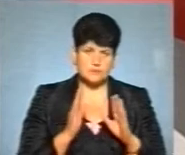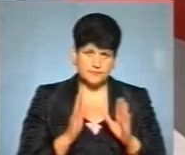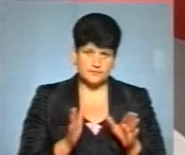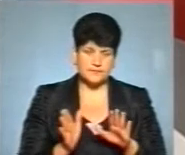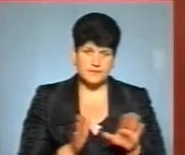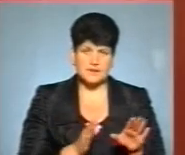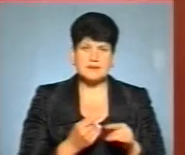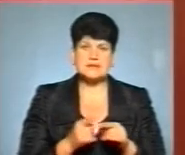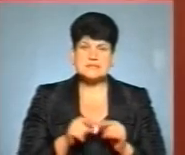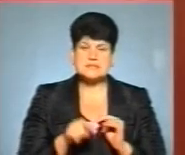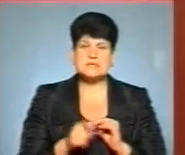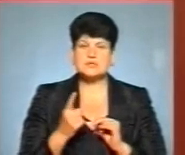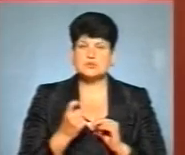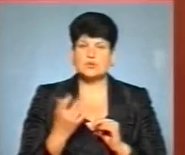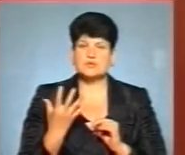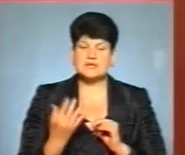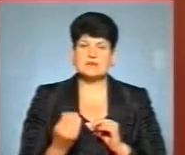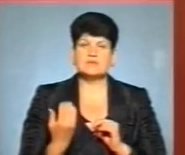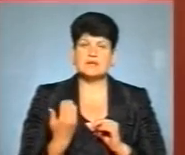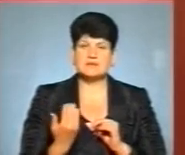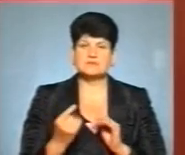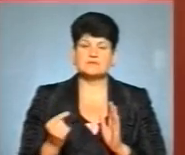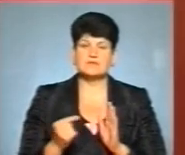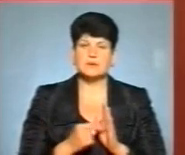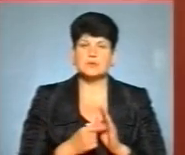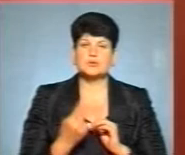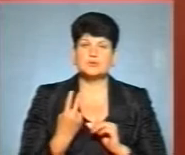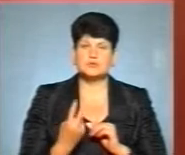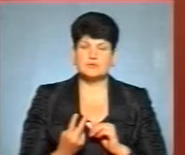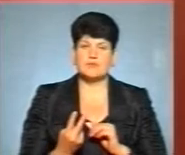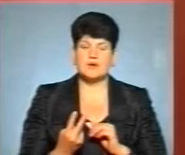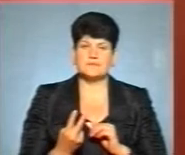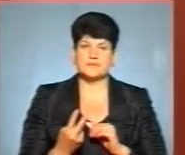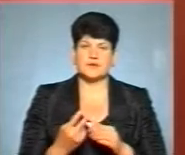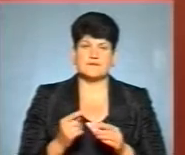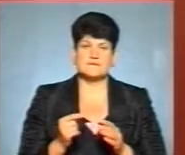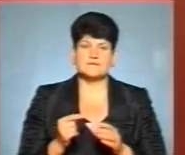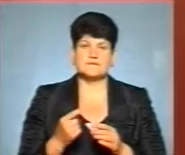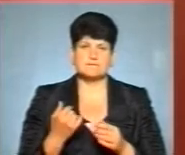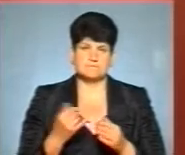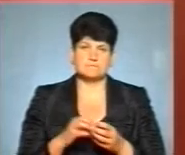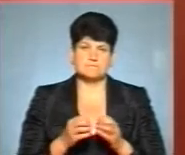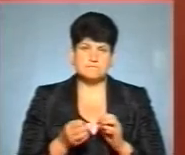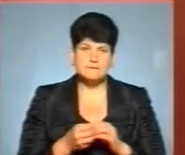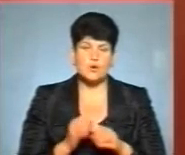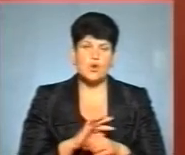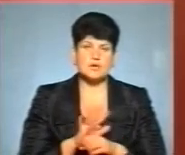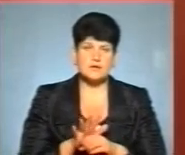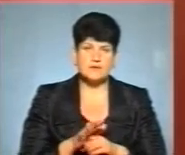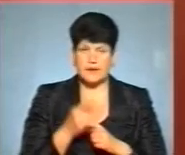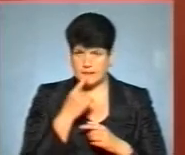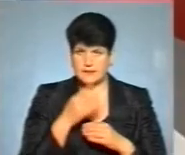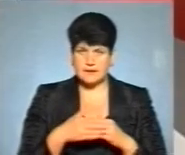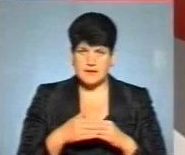На ці 100 днів, на вашу каденцію випало одразу два значних виклики, як ви вже згадали, це коронавірус і нещодавно